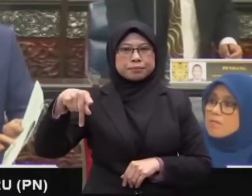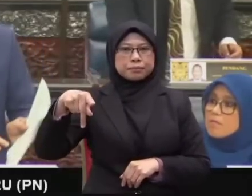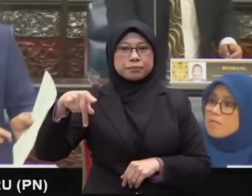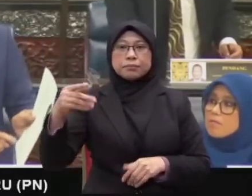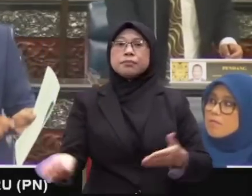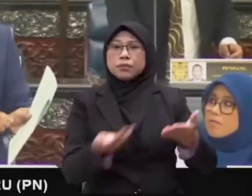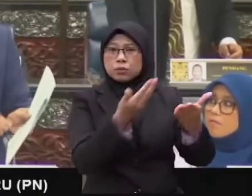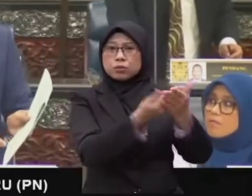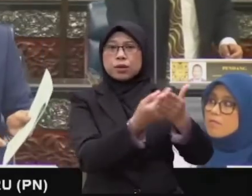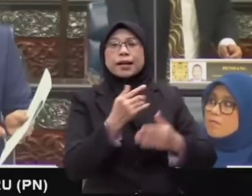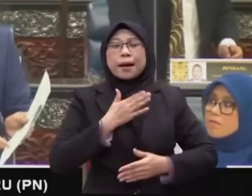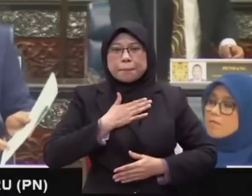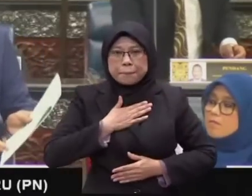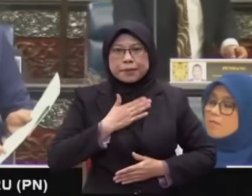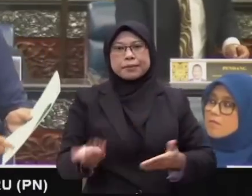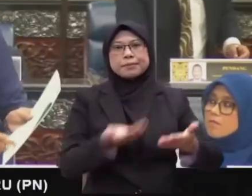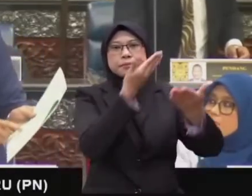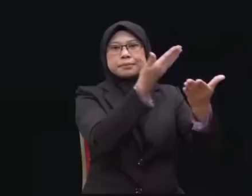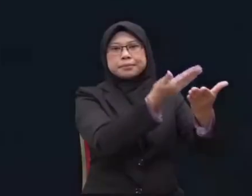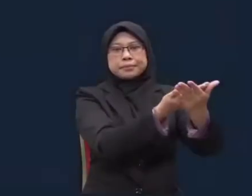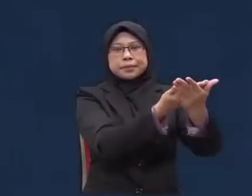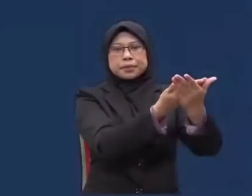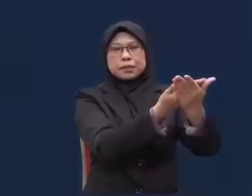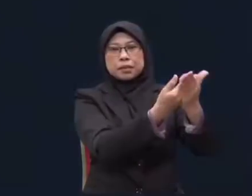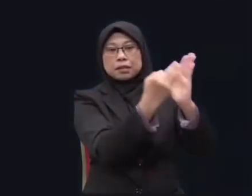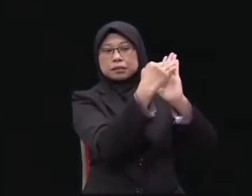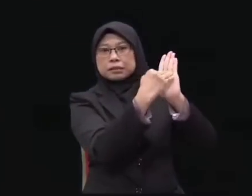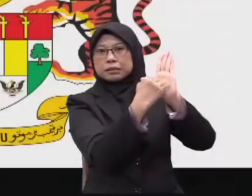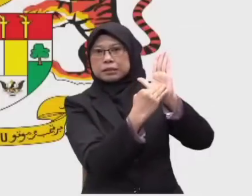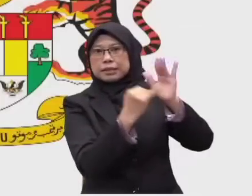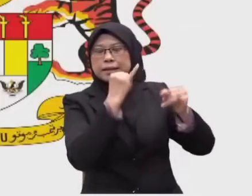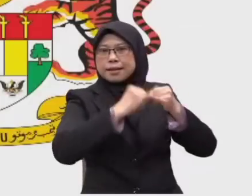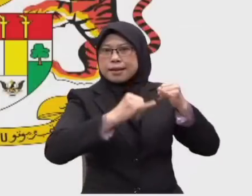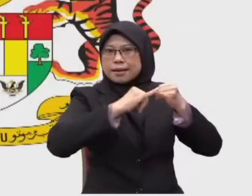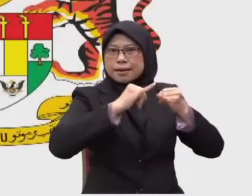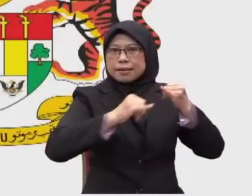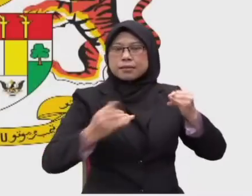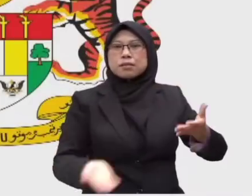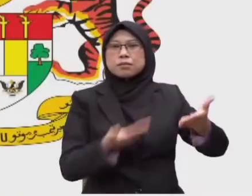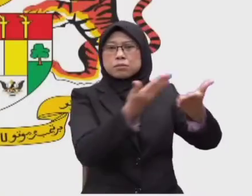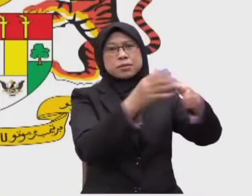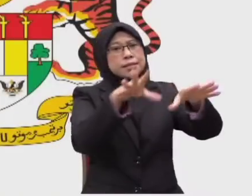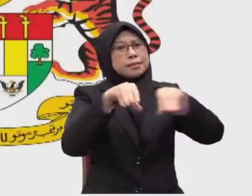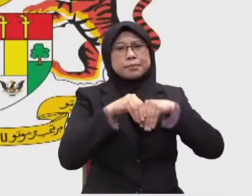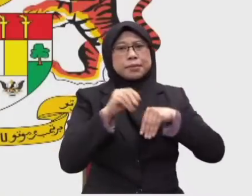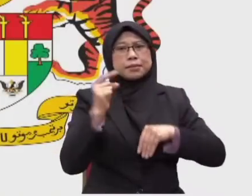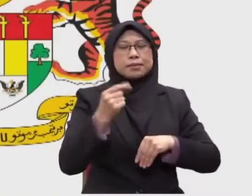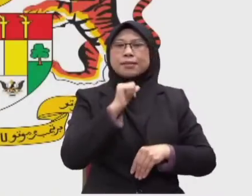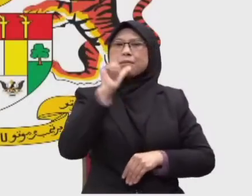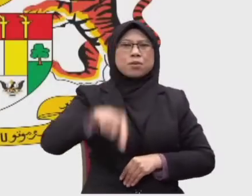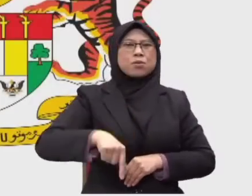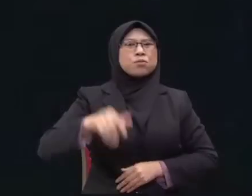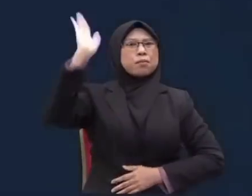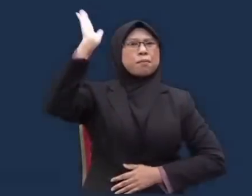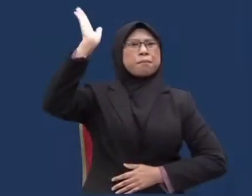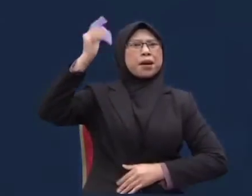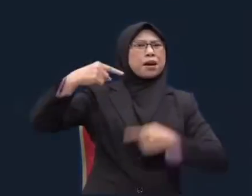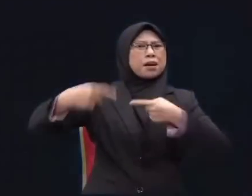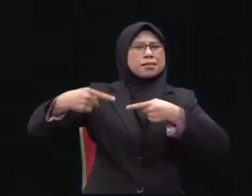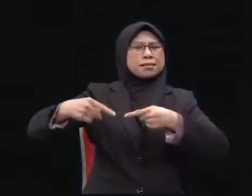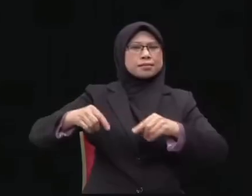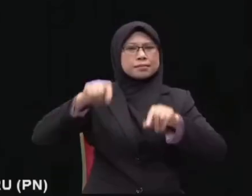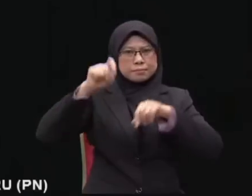lah. Kami mencadangkan supaya kandungan terakhir dalam usul ini diterima. Jadi tak perlu dibahaskan. Kita